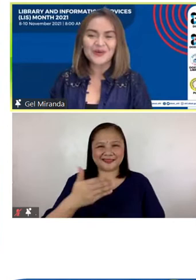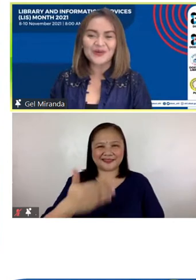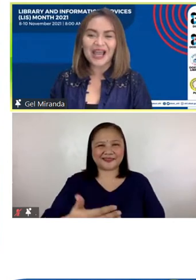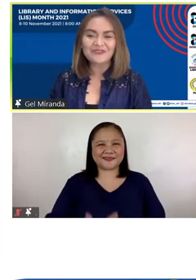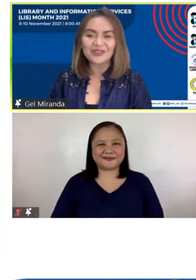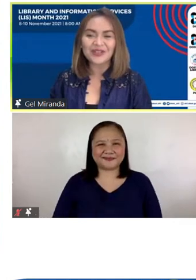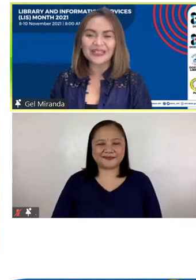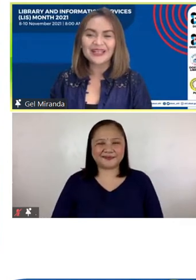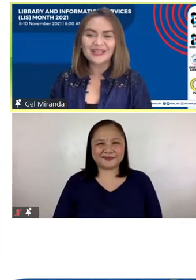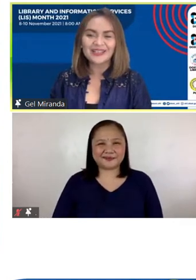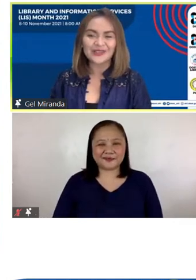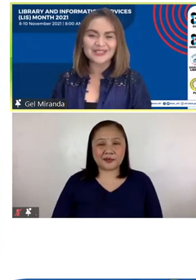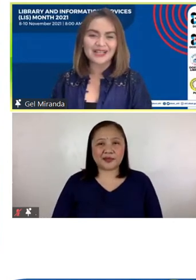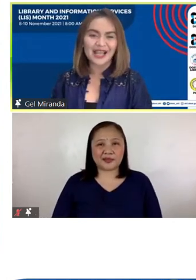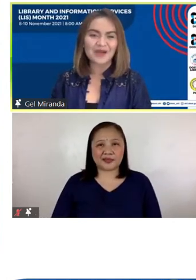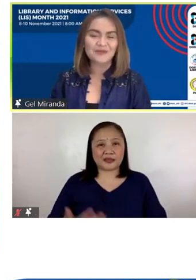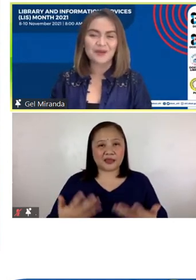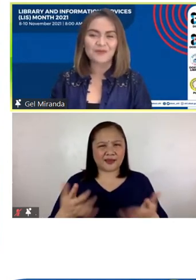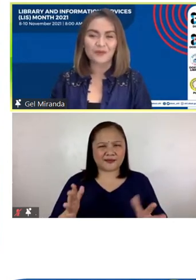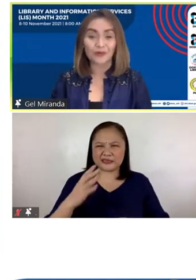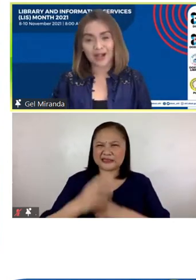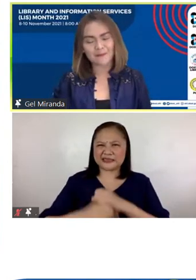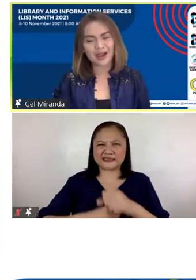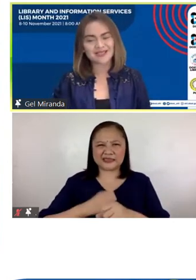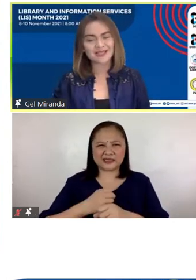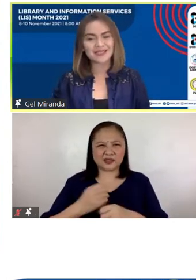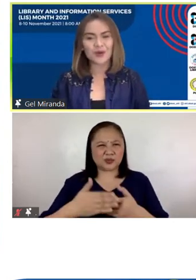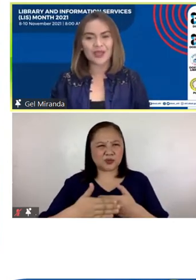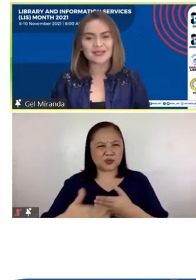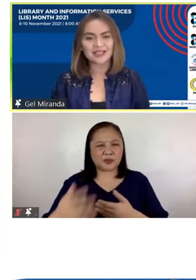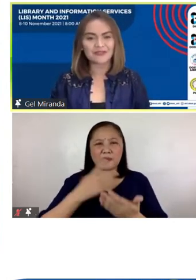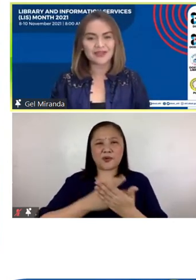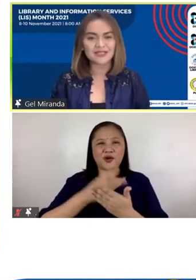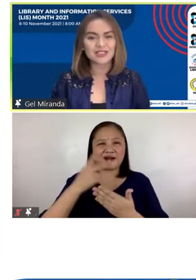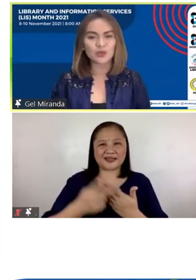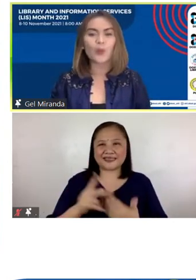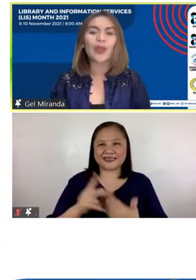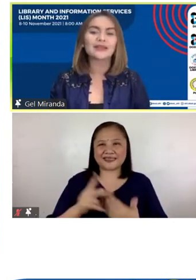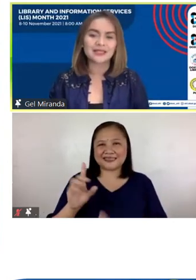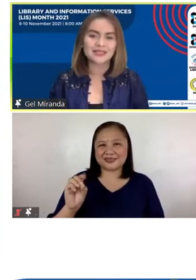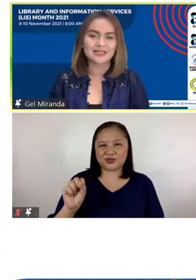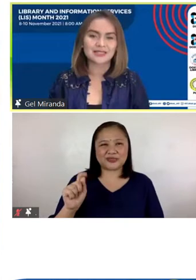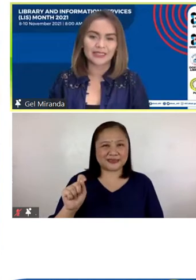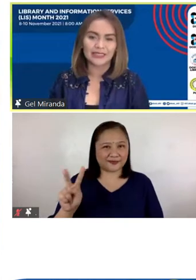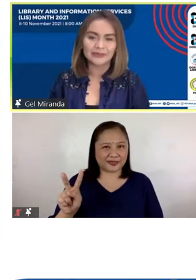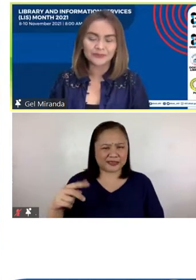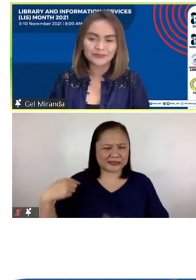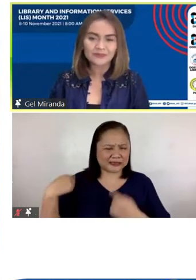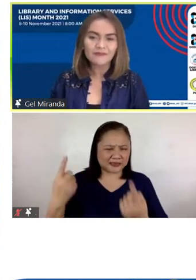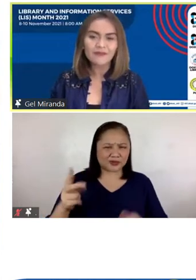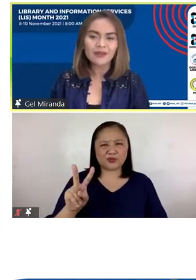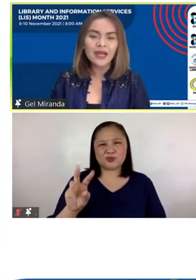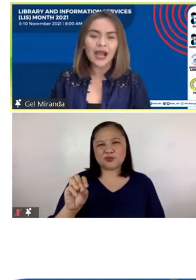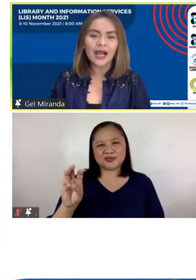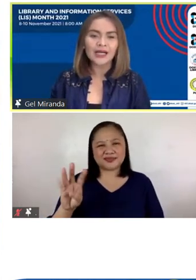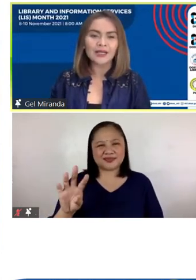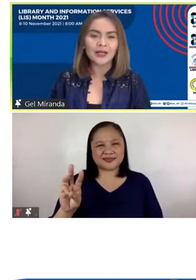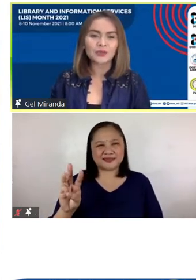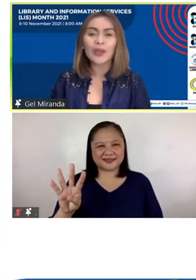So after ilang years ng aming pagpoprograma sa DOST-TV since 2016,